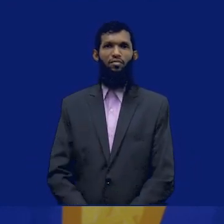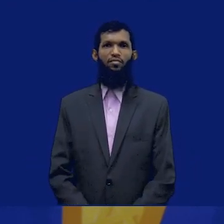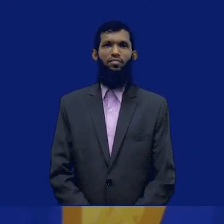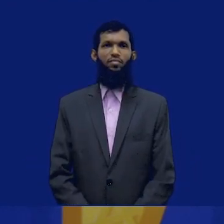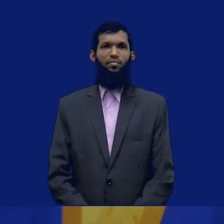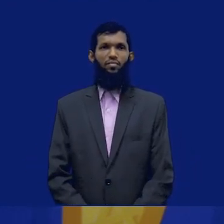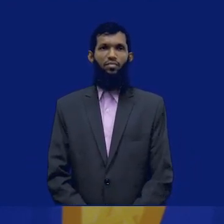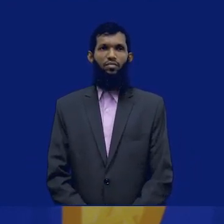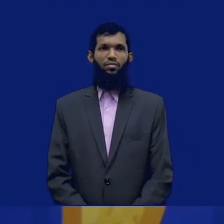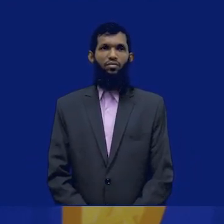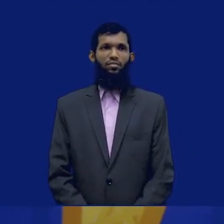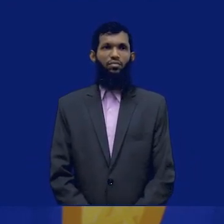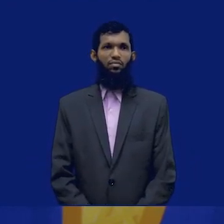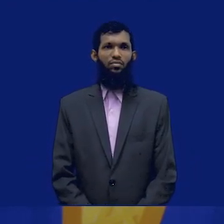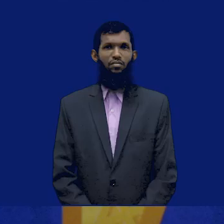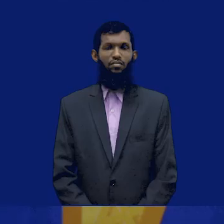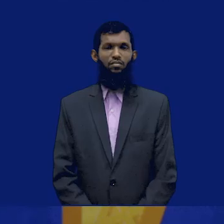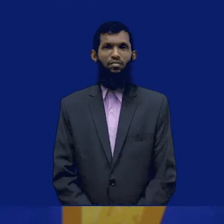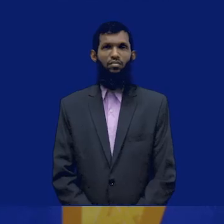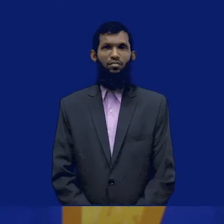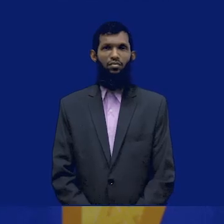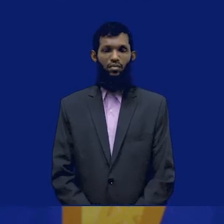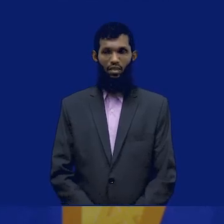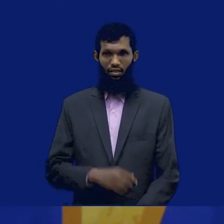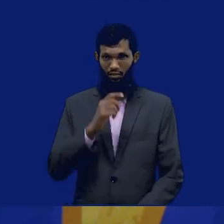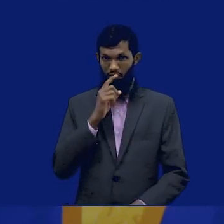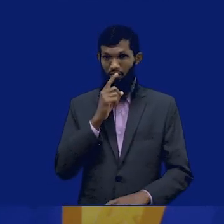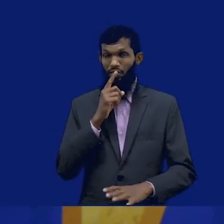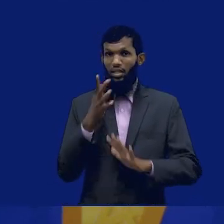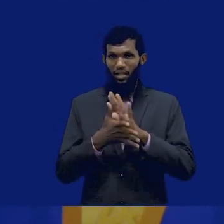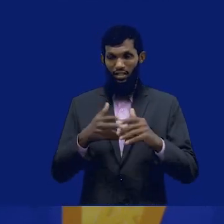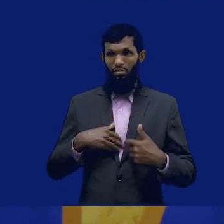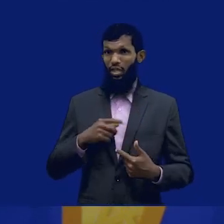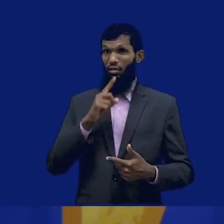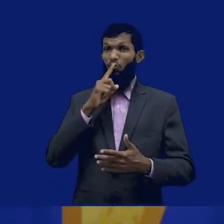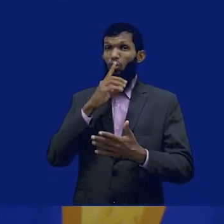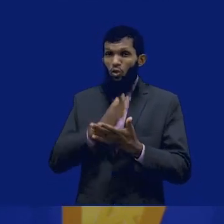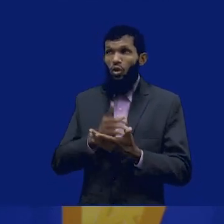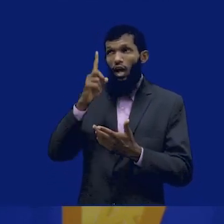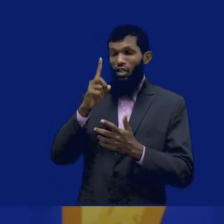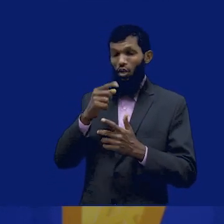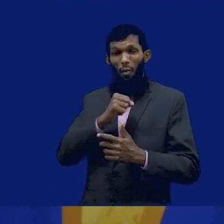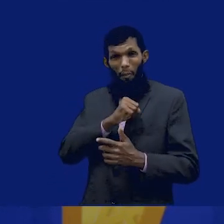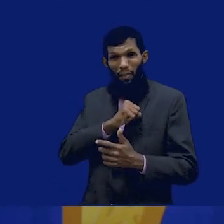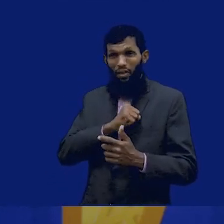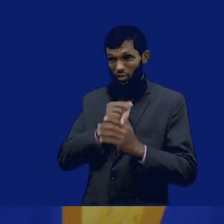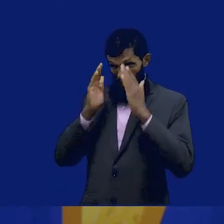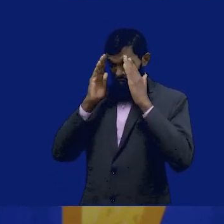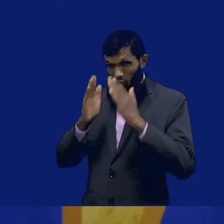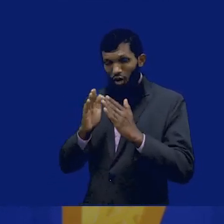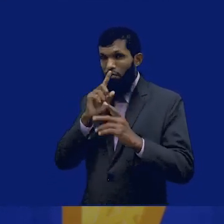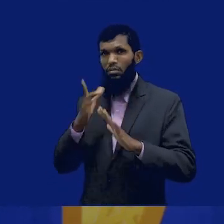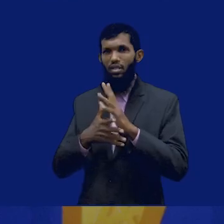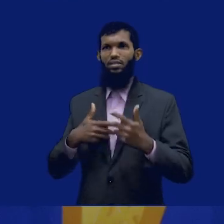وُجُوهَكُمْ قِبَلَ الْمَشْرِقِ وَالْمَغْرِبِ. Piety is not that that you turn your face here and